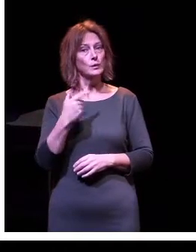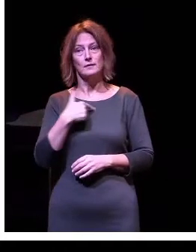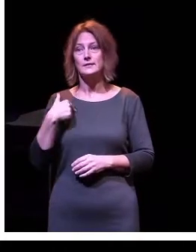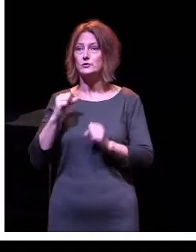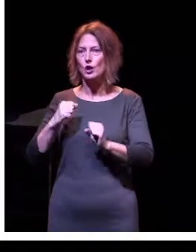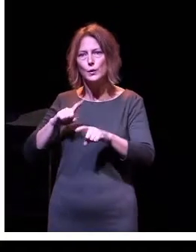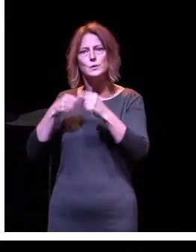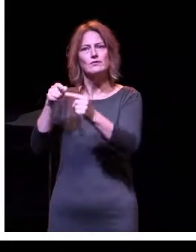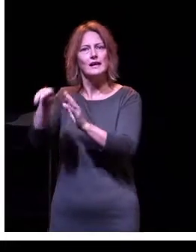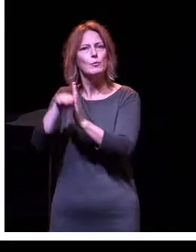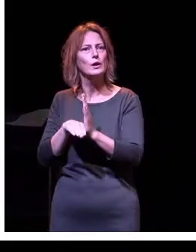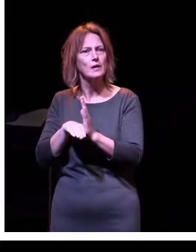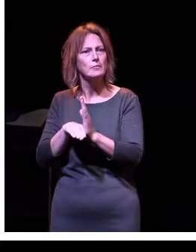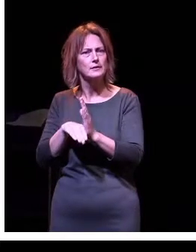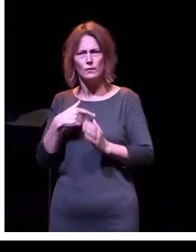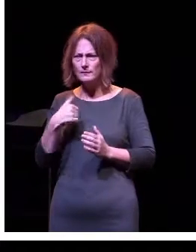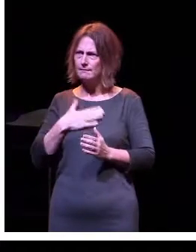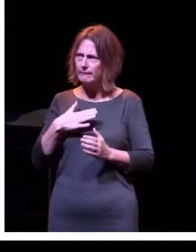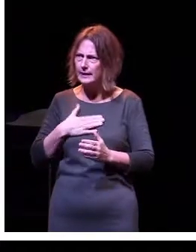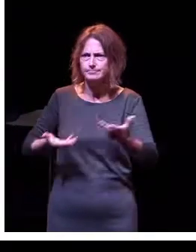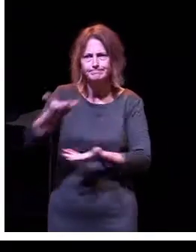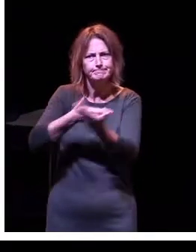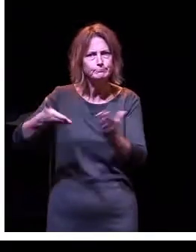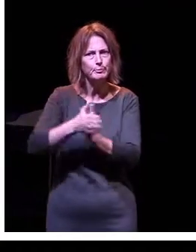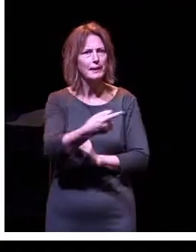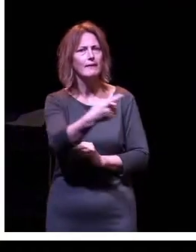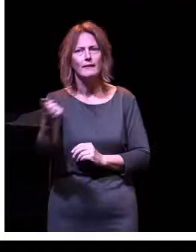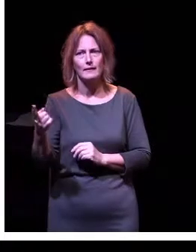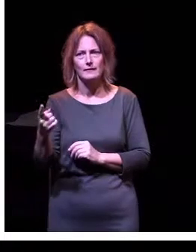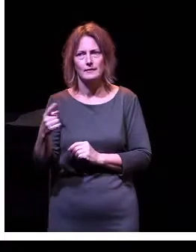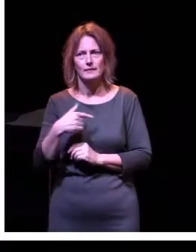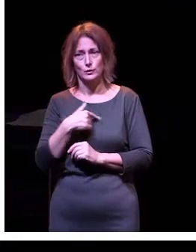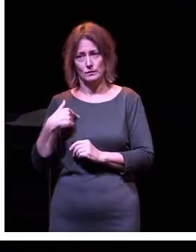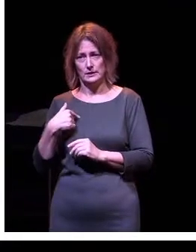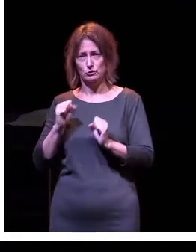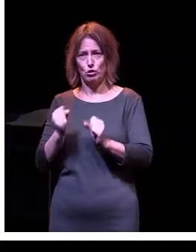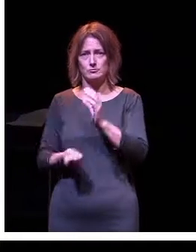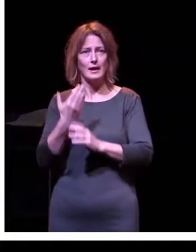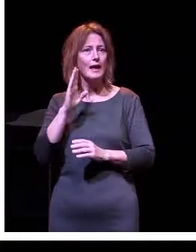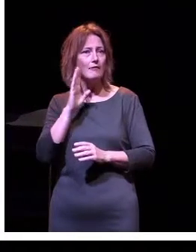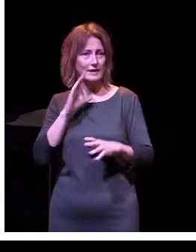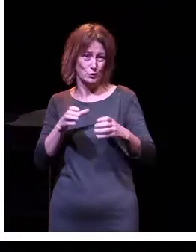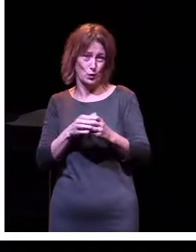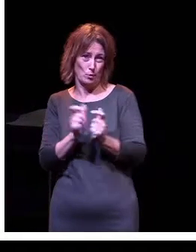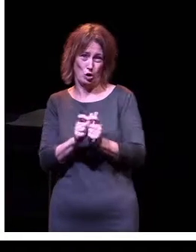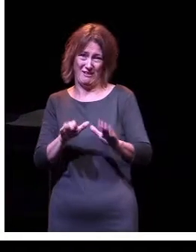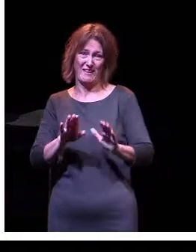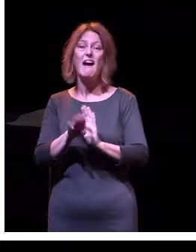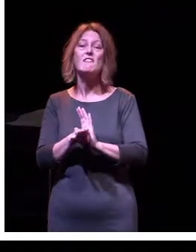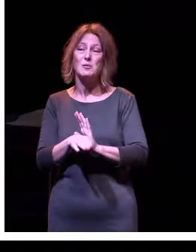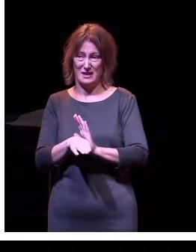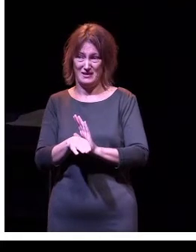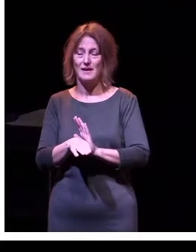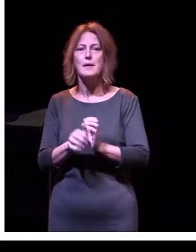det här programmet. Och det vill vi göra tillsammans med er. Vi kommer att ha en referensgrupp redan i eftermiddag. Men vi vill